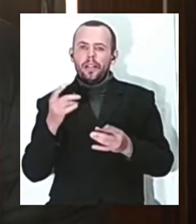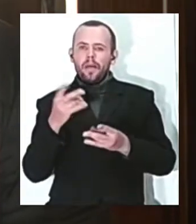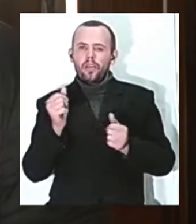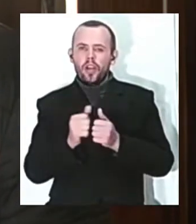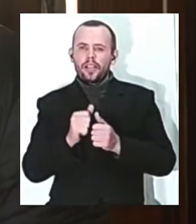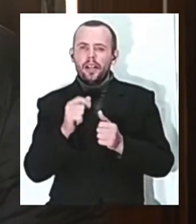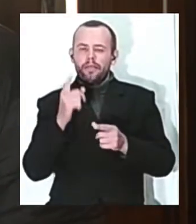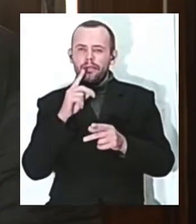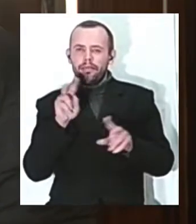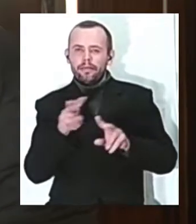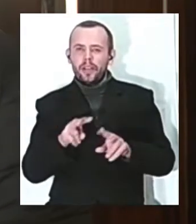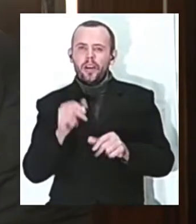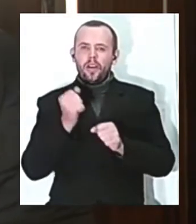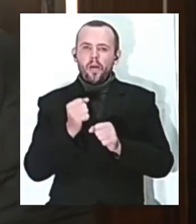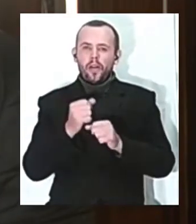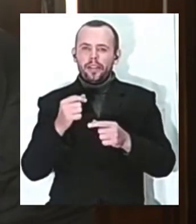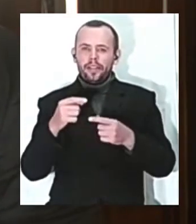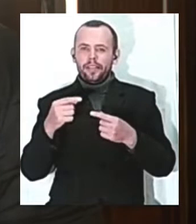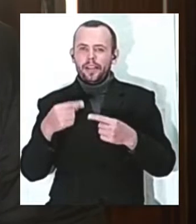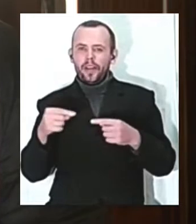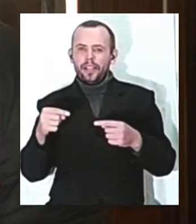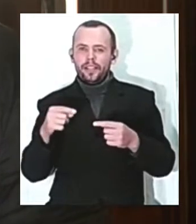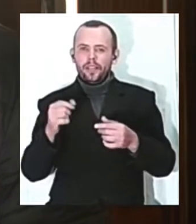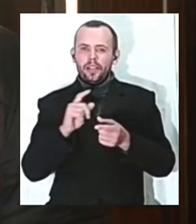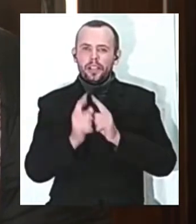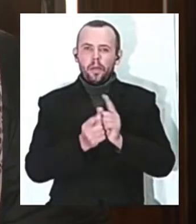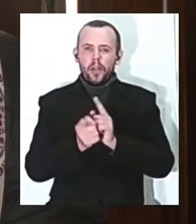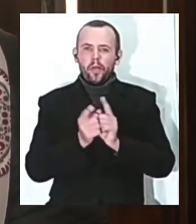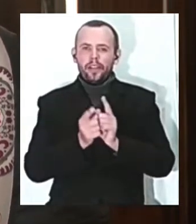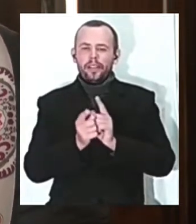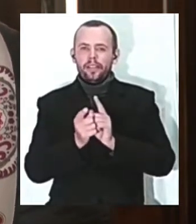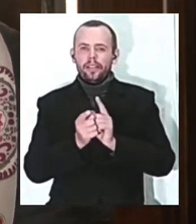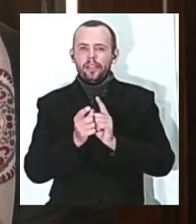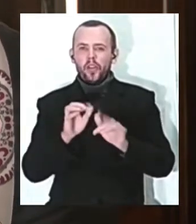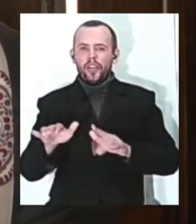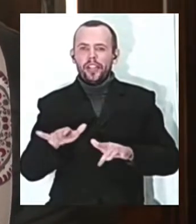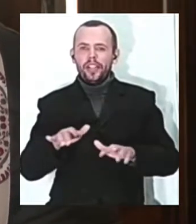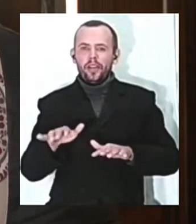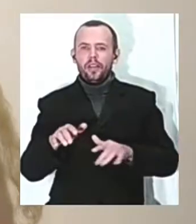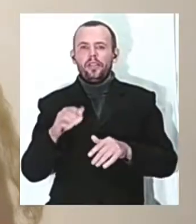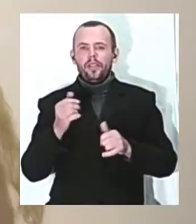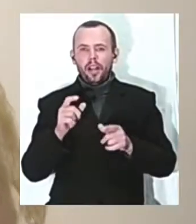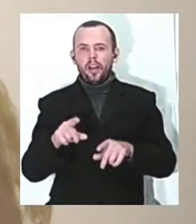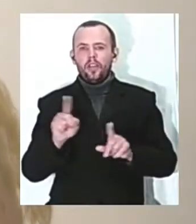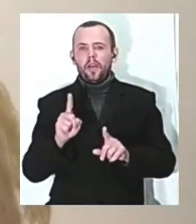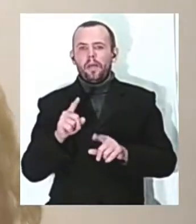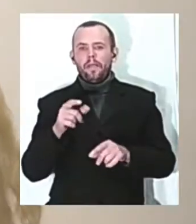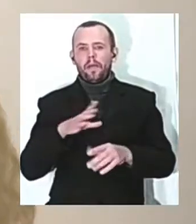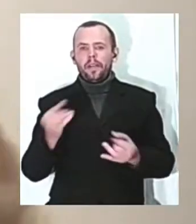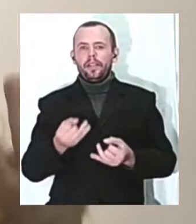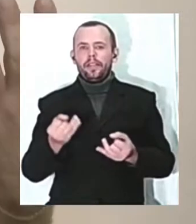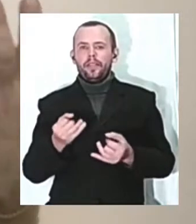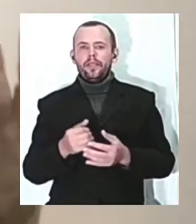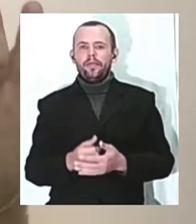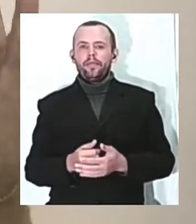різні завдання і змінювати діяльність для того, щоб тримати увагу дитячу. Соліст Одеського